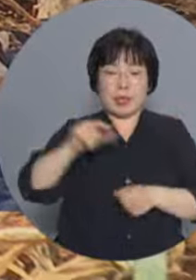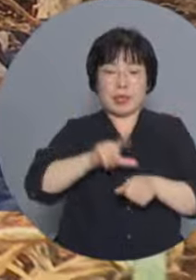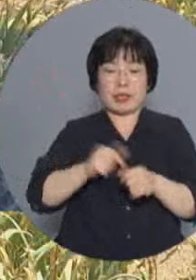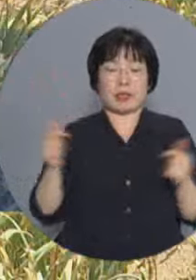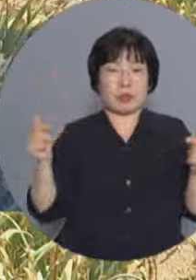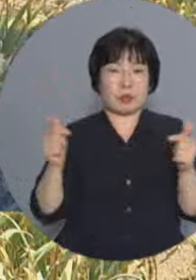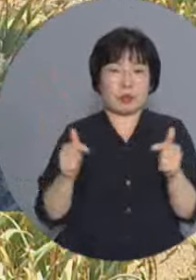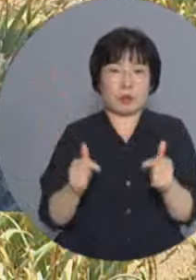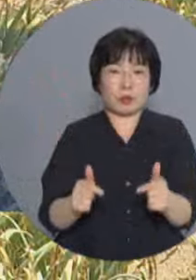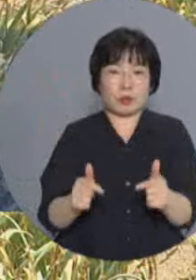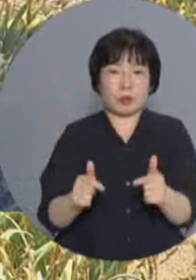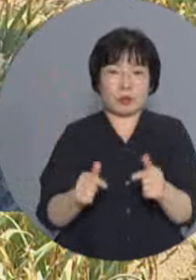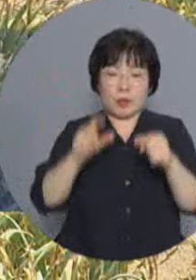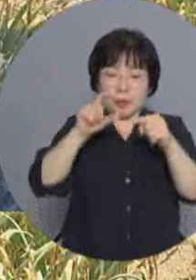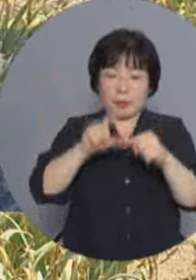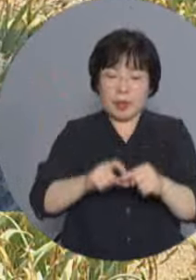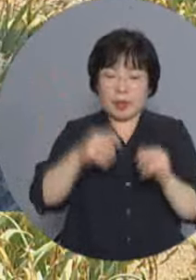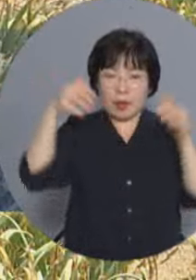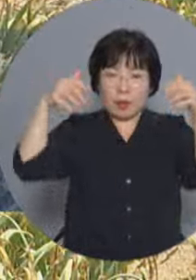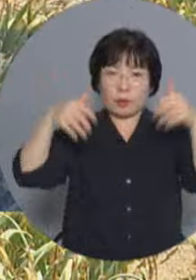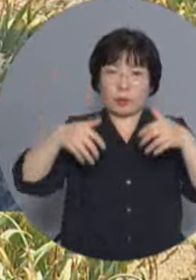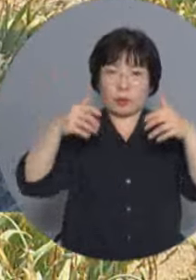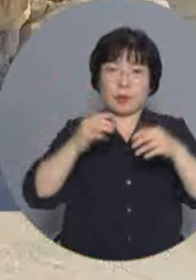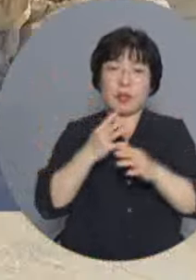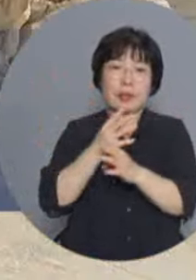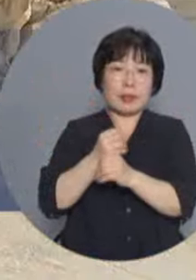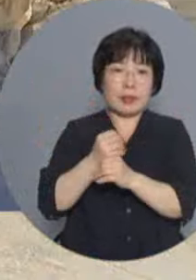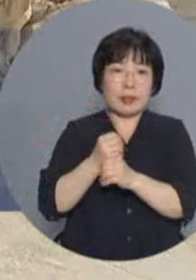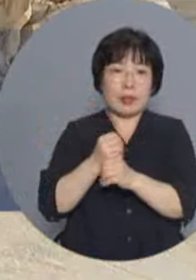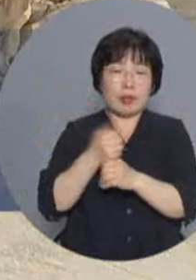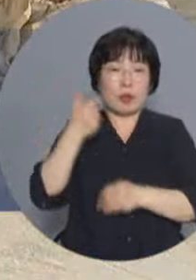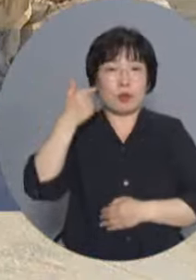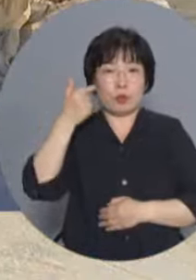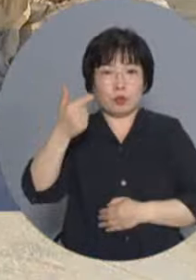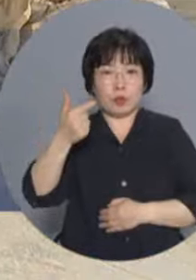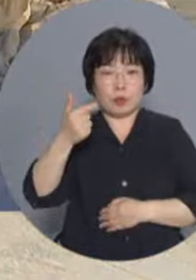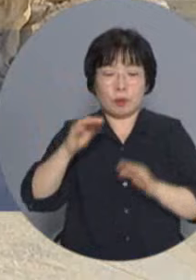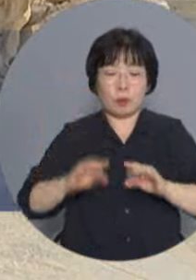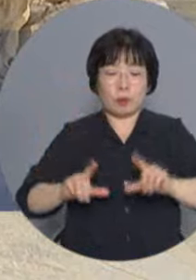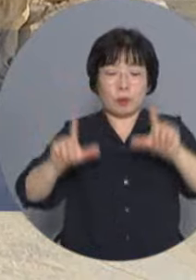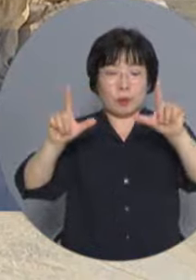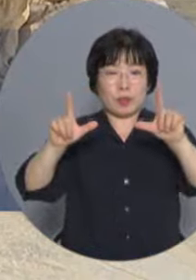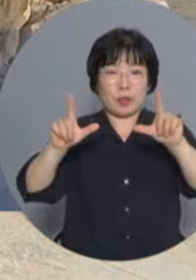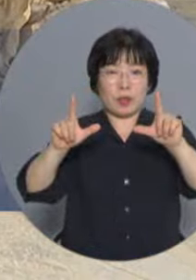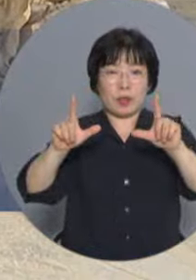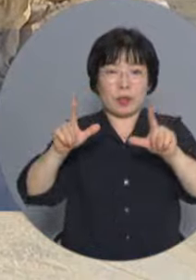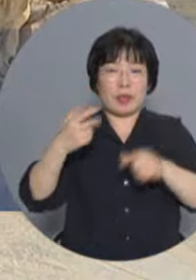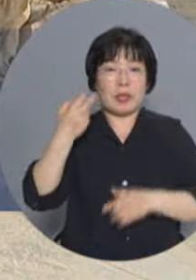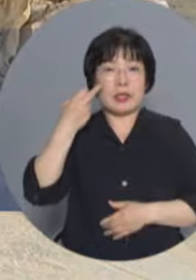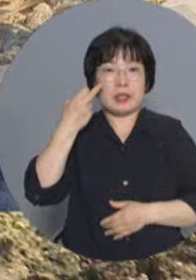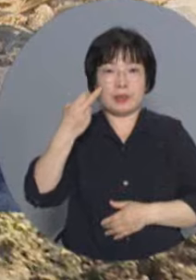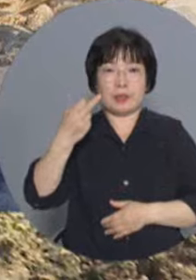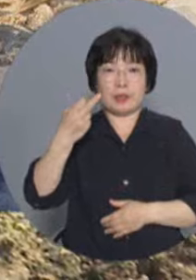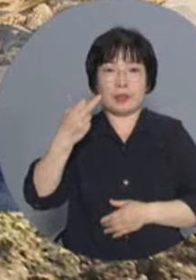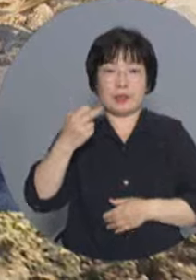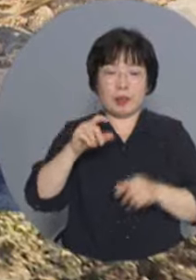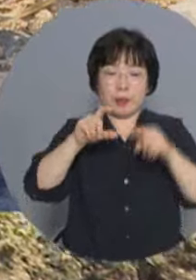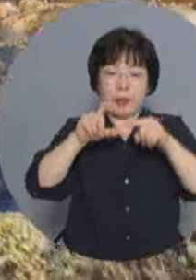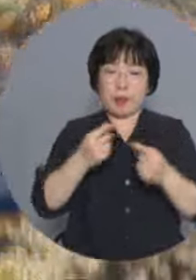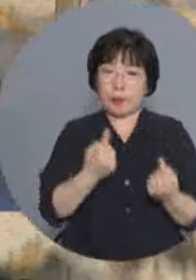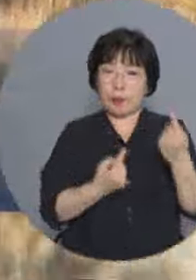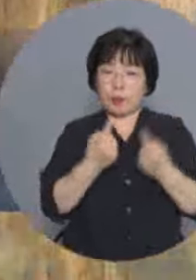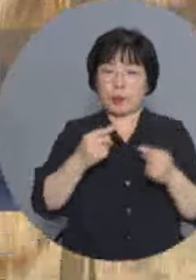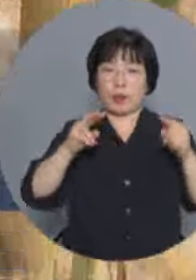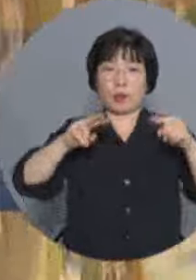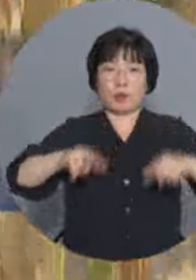적었고 평년 강수일수는 6일인데 올해 강수일수는 12일로 평년 대비